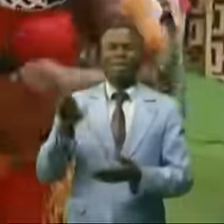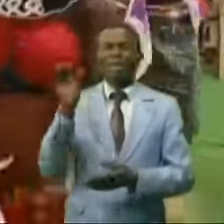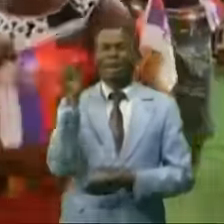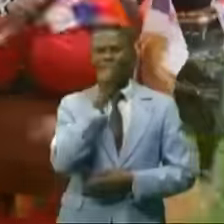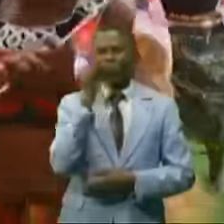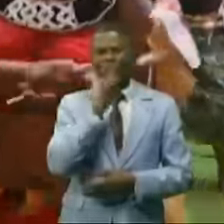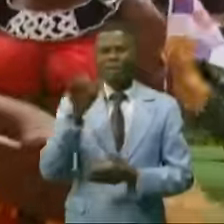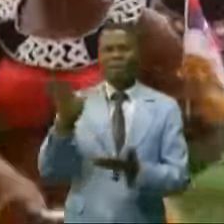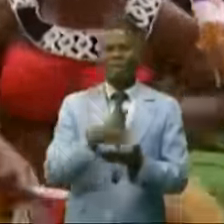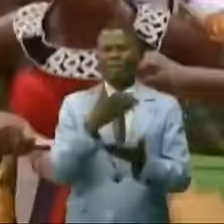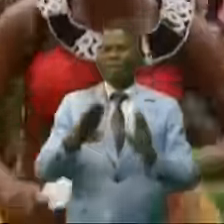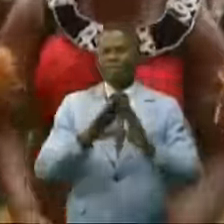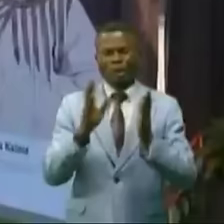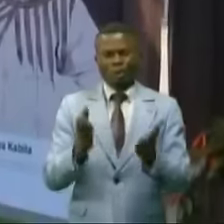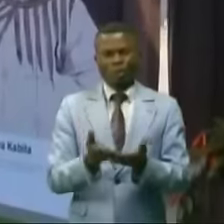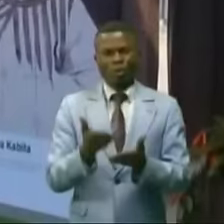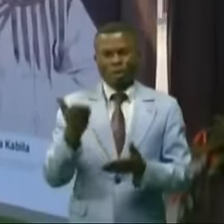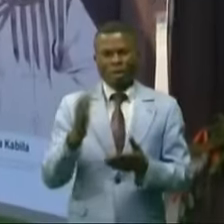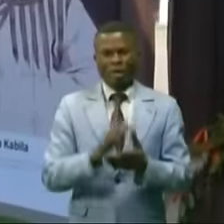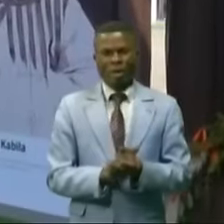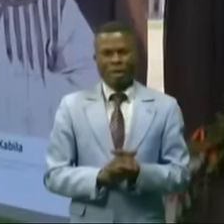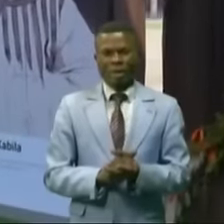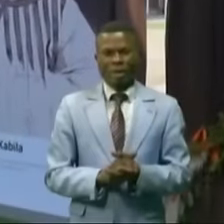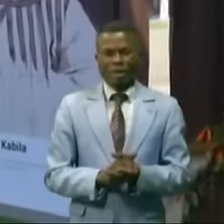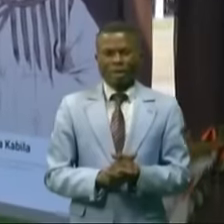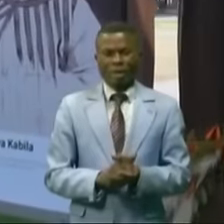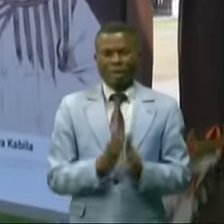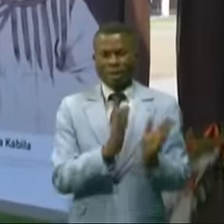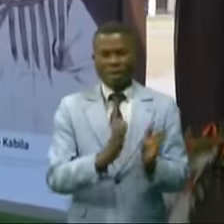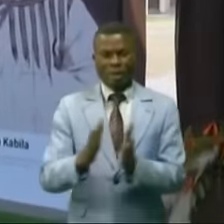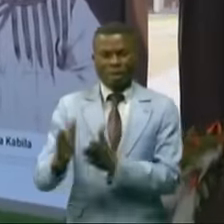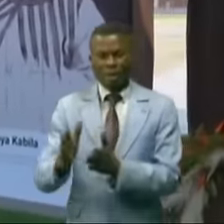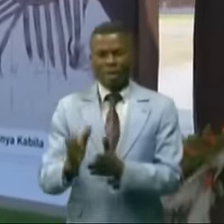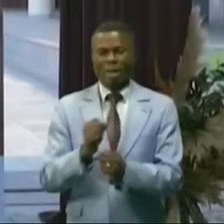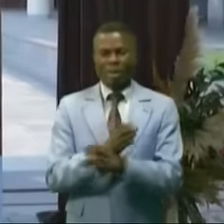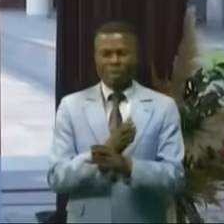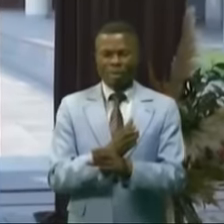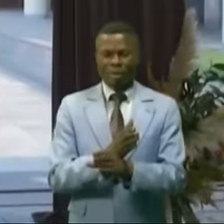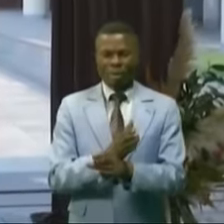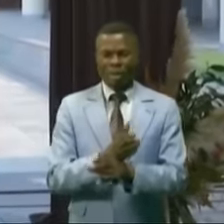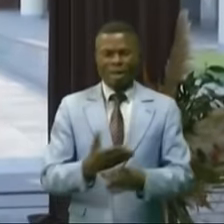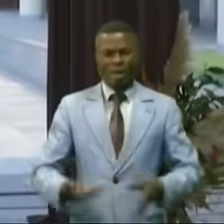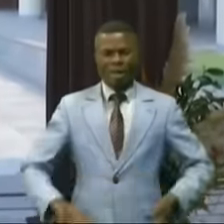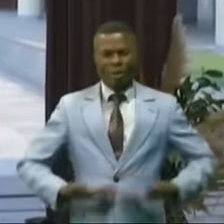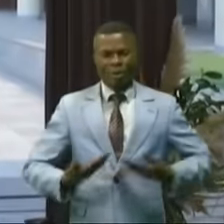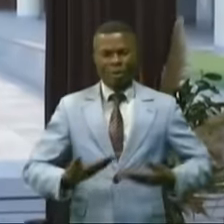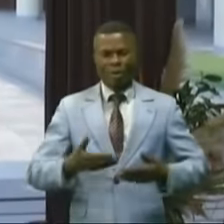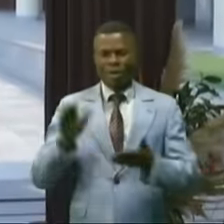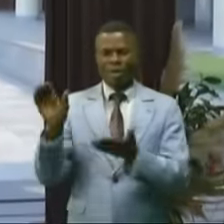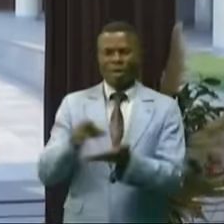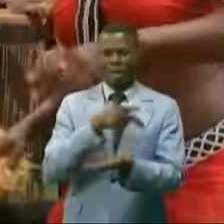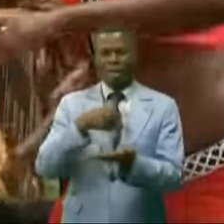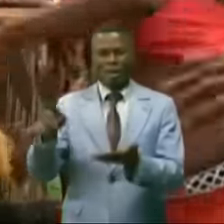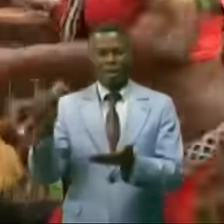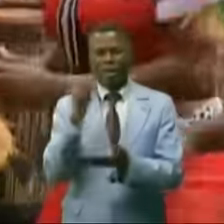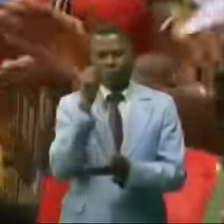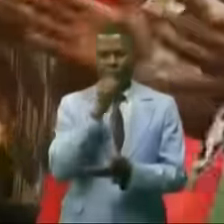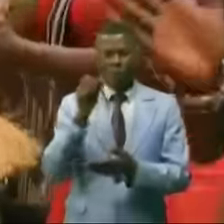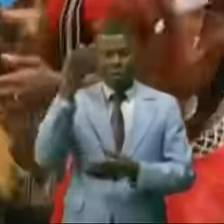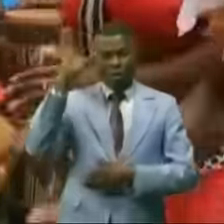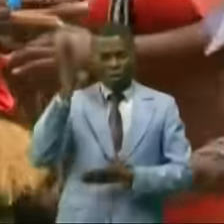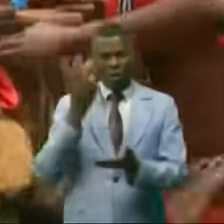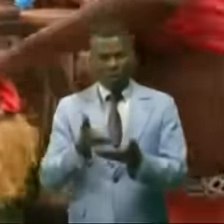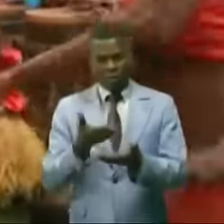Un dispositif totalement repensé. avec des chants et danses traditionnelles comme